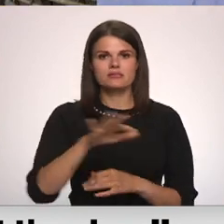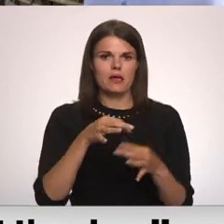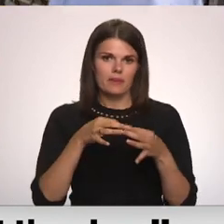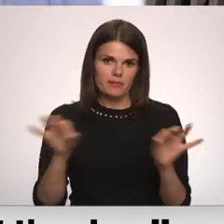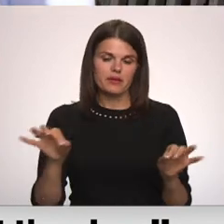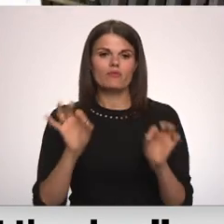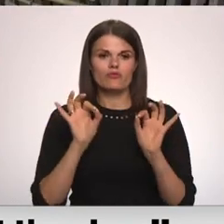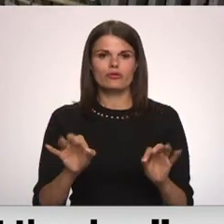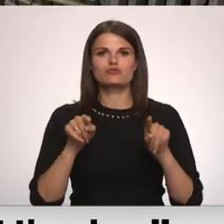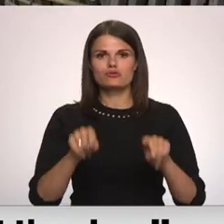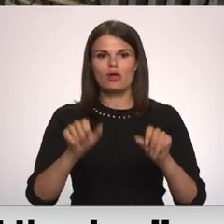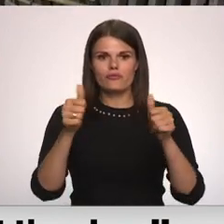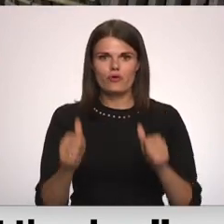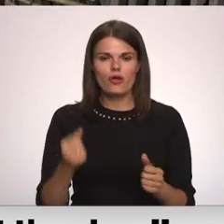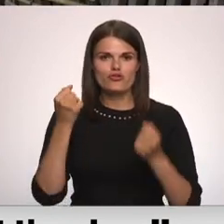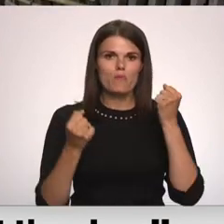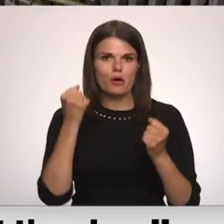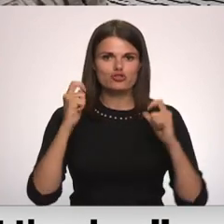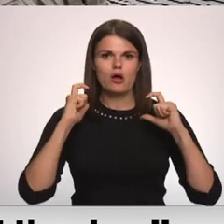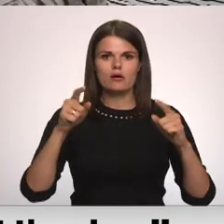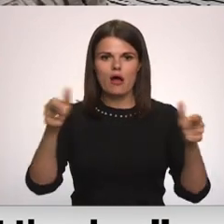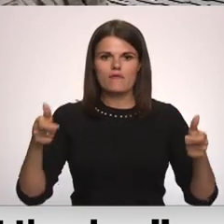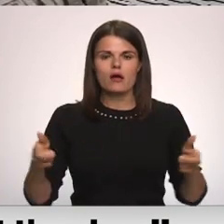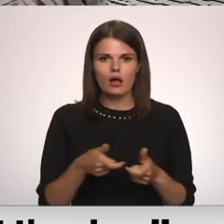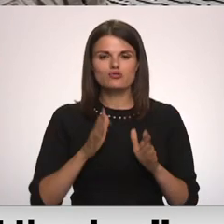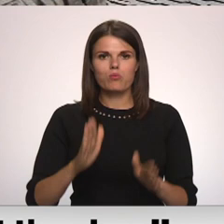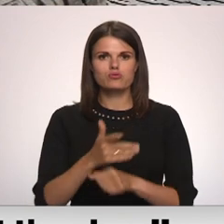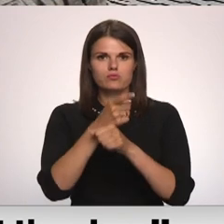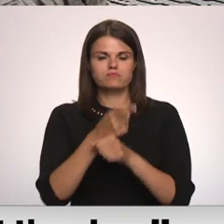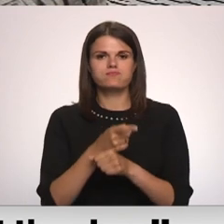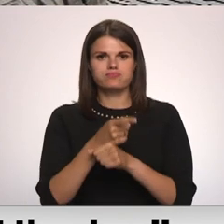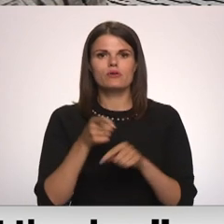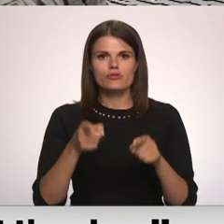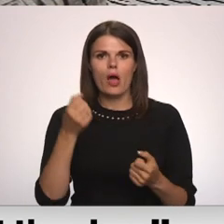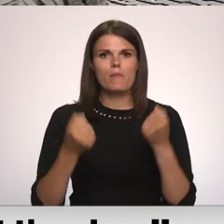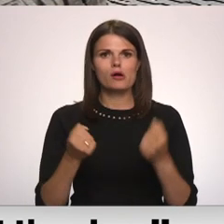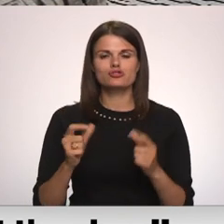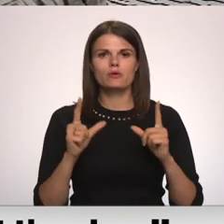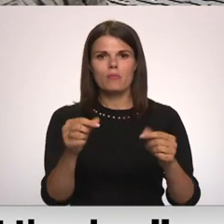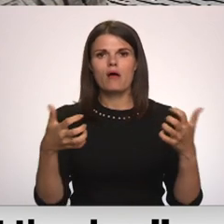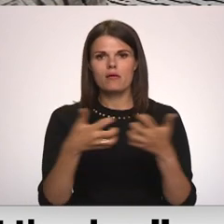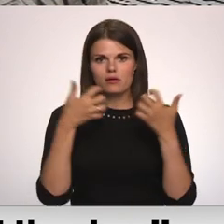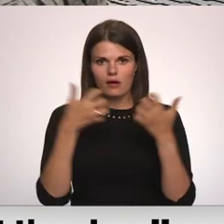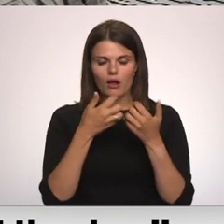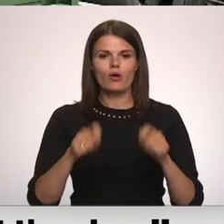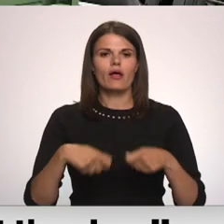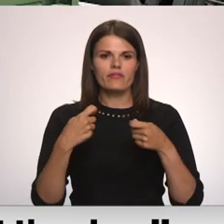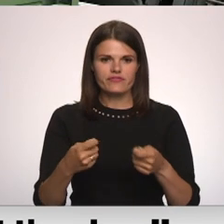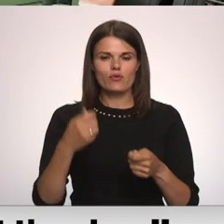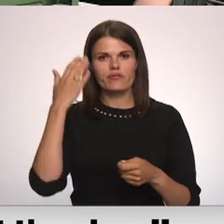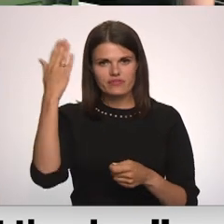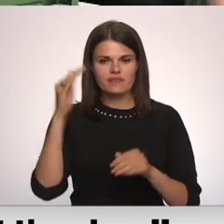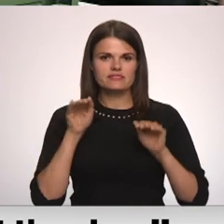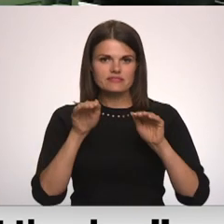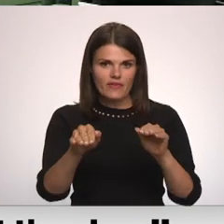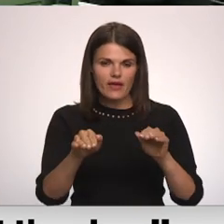tāda tipa mašīnas ar kraus kastu, kur būs visu ložmetēs. Viņa karos tā mašīna, un Dievs dod viņai svētību,